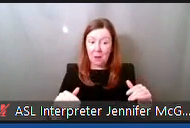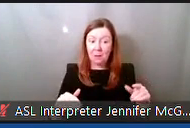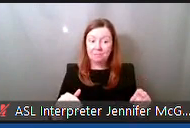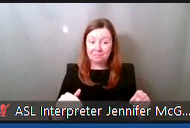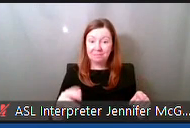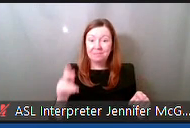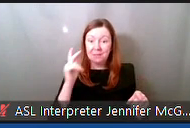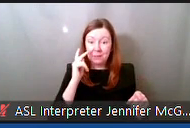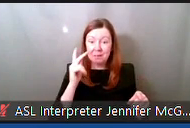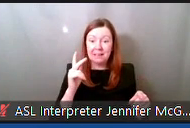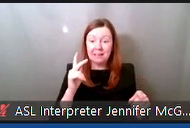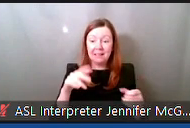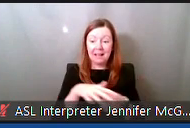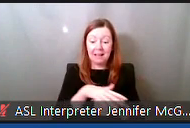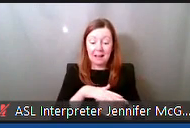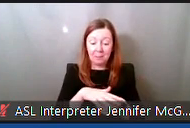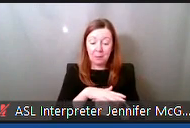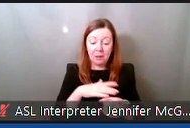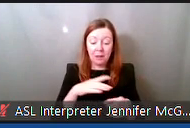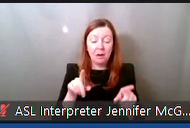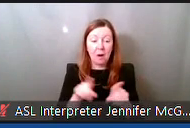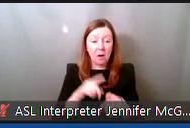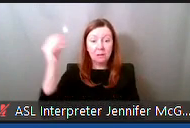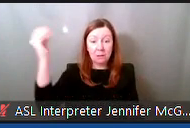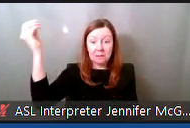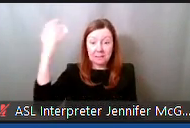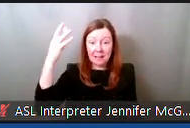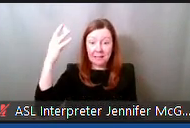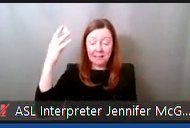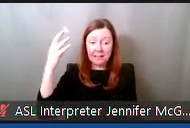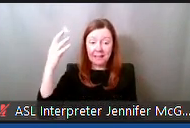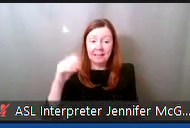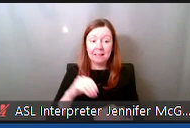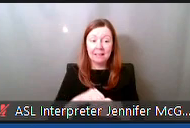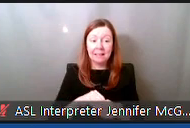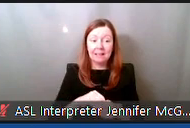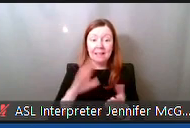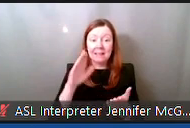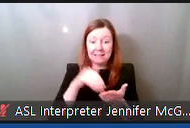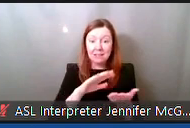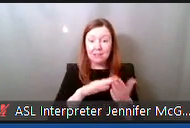那下一个图我们会看到